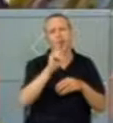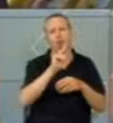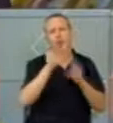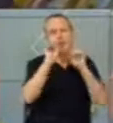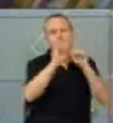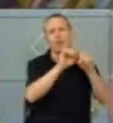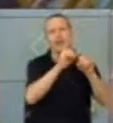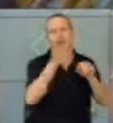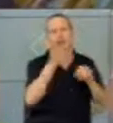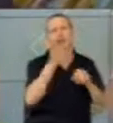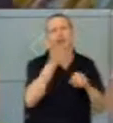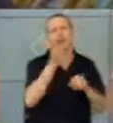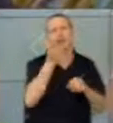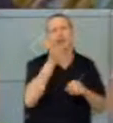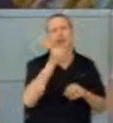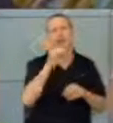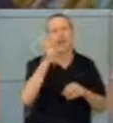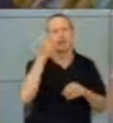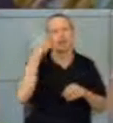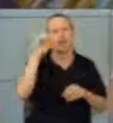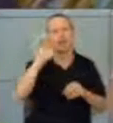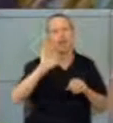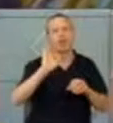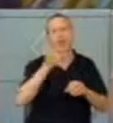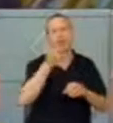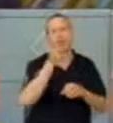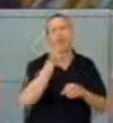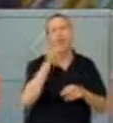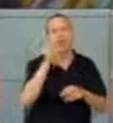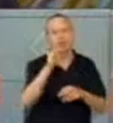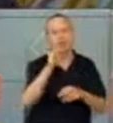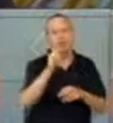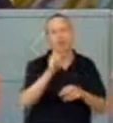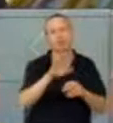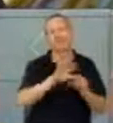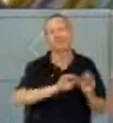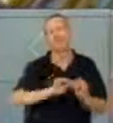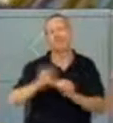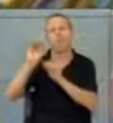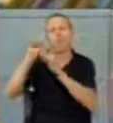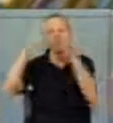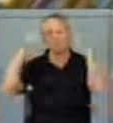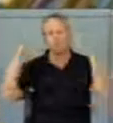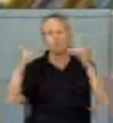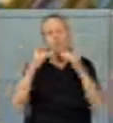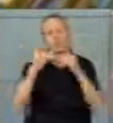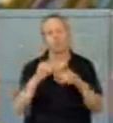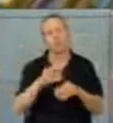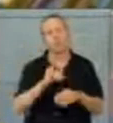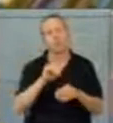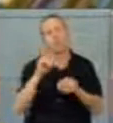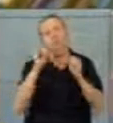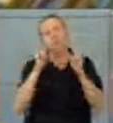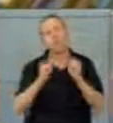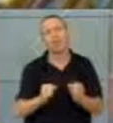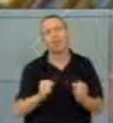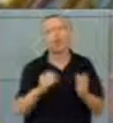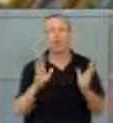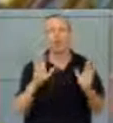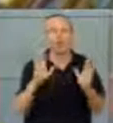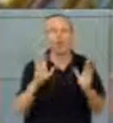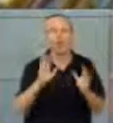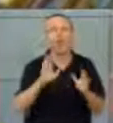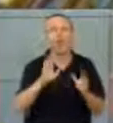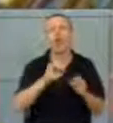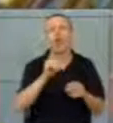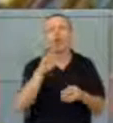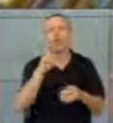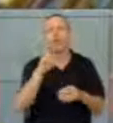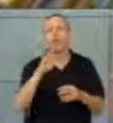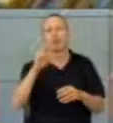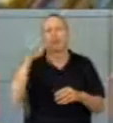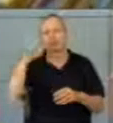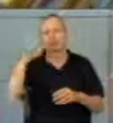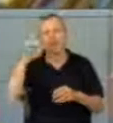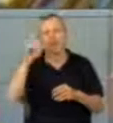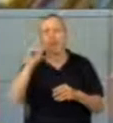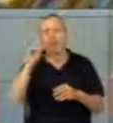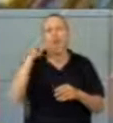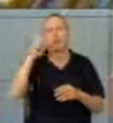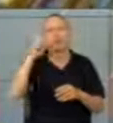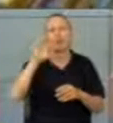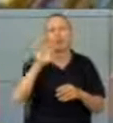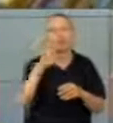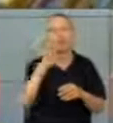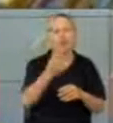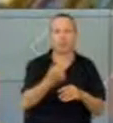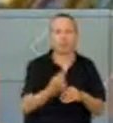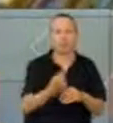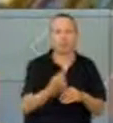שהם ירדו מהיוזמה הקטרית הזאת. פנם זה מה שהם אמרו. היום קטר, זהו, שלא אומרים מה שחושבים ולא חושבים מה שאומרים. קטר היום היא